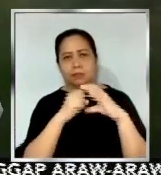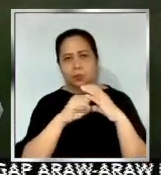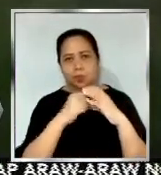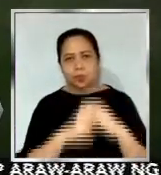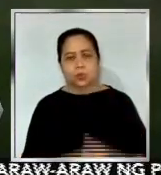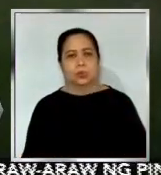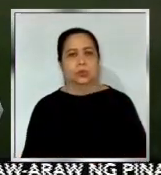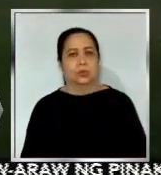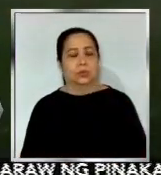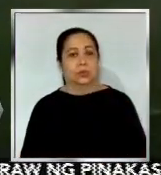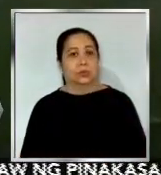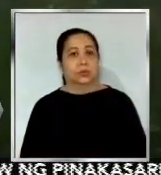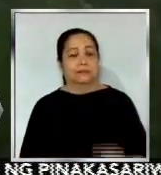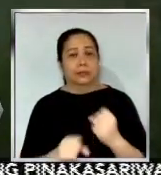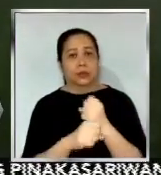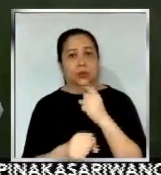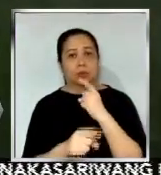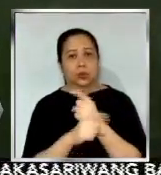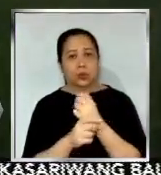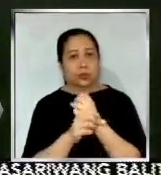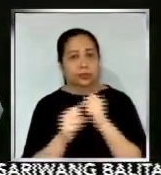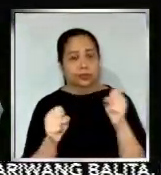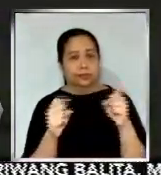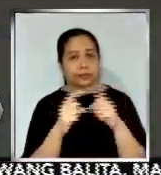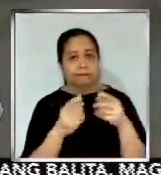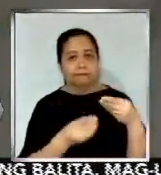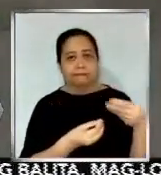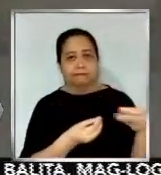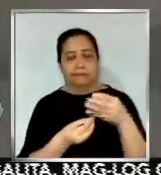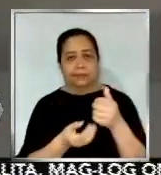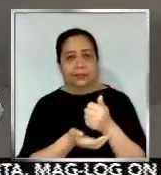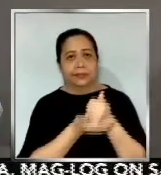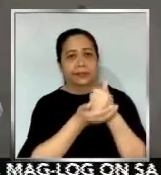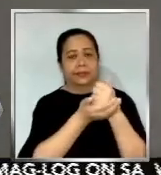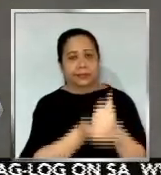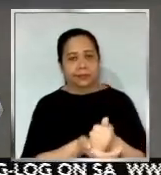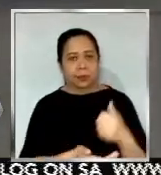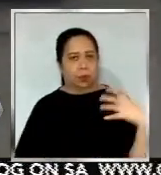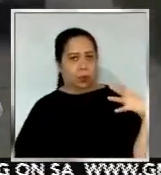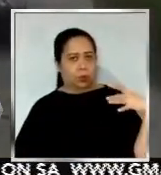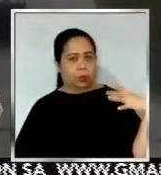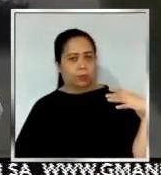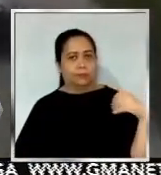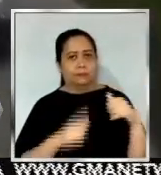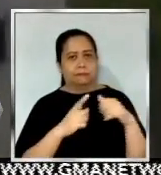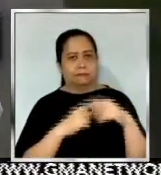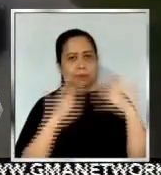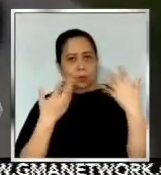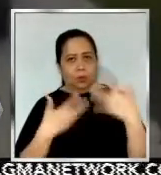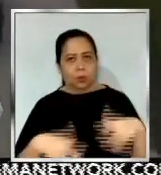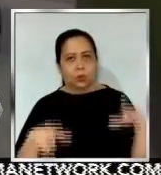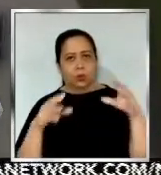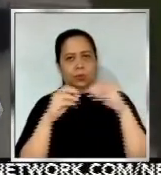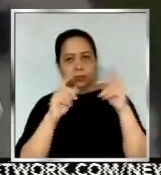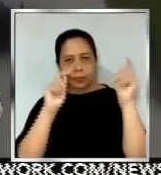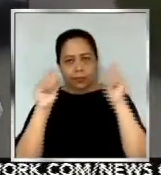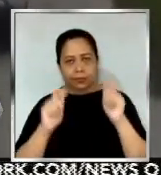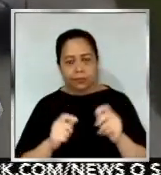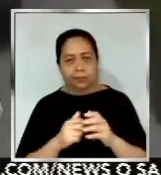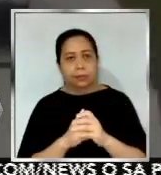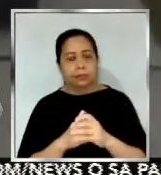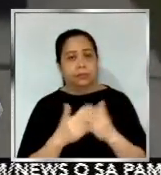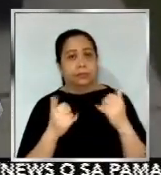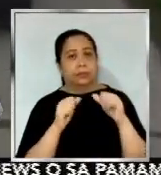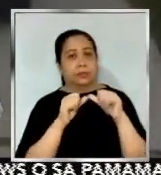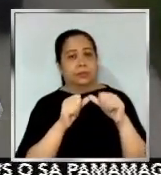At para masigurong ligtas na makapamahagi ng tulong, hinintay muna namin ang paglipas ng bagyo. Sa pagpapatuloy ng